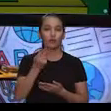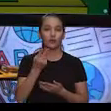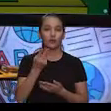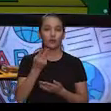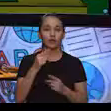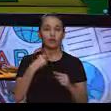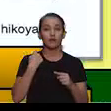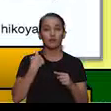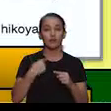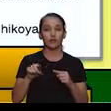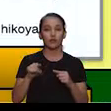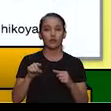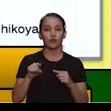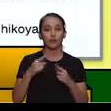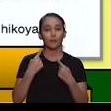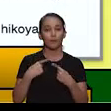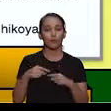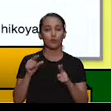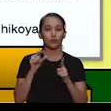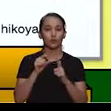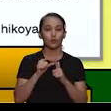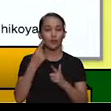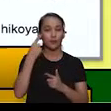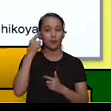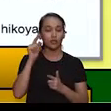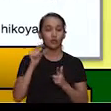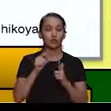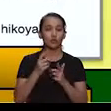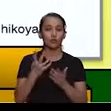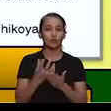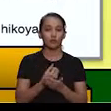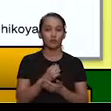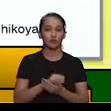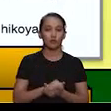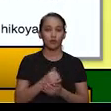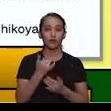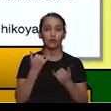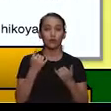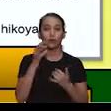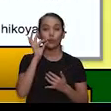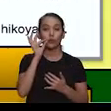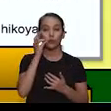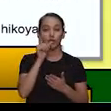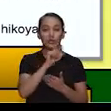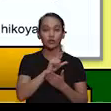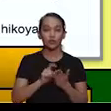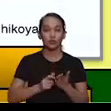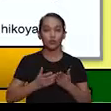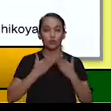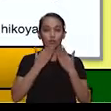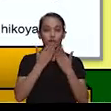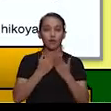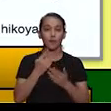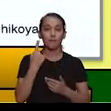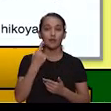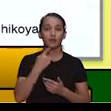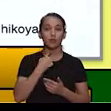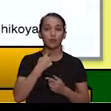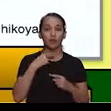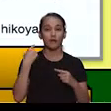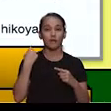Tursunboy Adashboyevning kuz she'rini o'qib beraman. Diqqat bilan tinglang va bir tovush